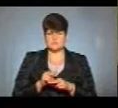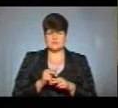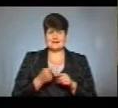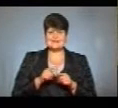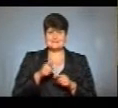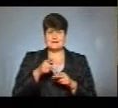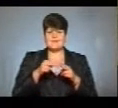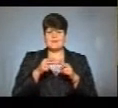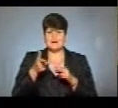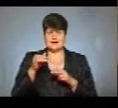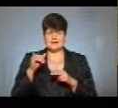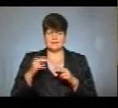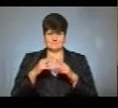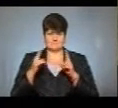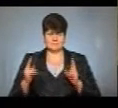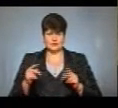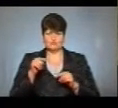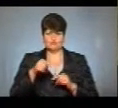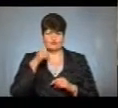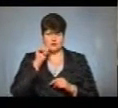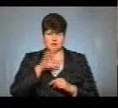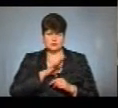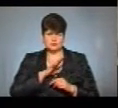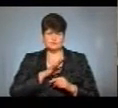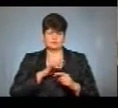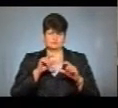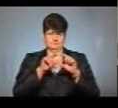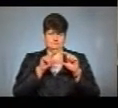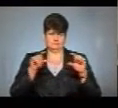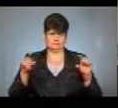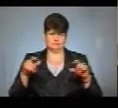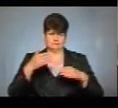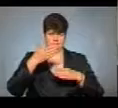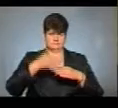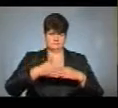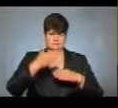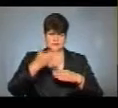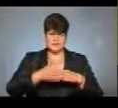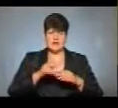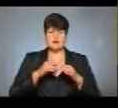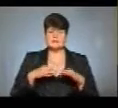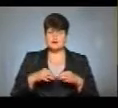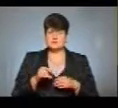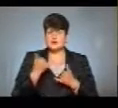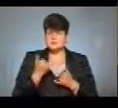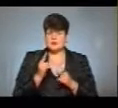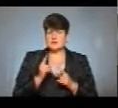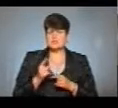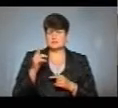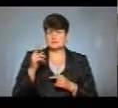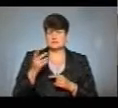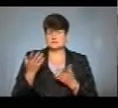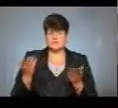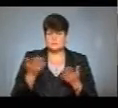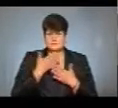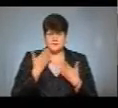Це Гаївський міст. Ще вчора тут стояв обмежувач руху для великогабаритного транспорту, а зараз лише стовп.